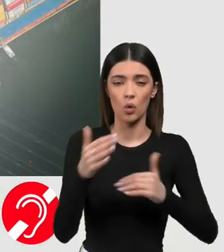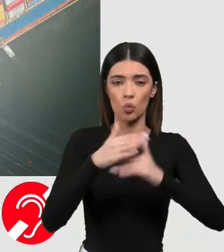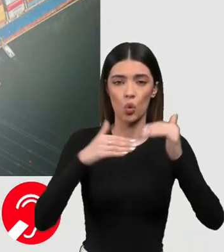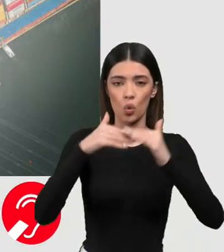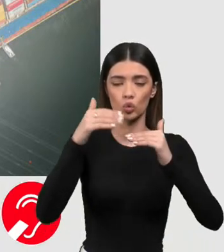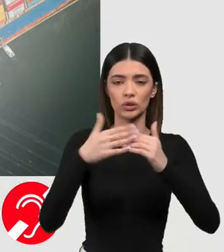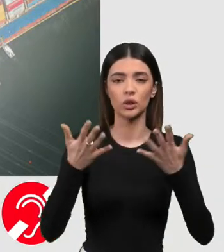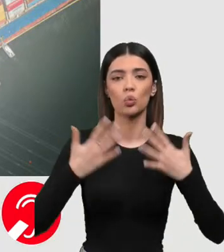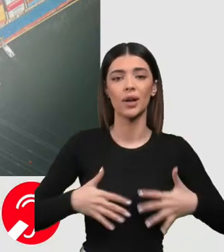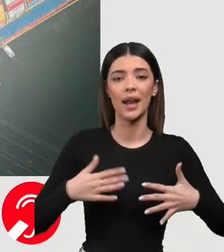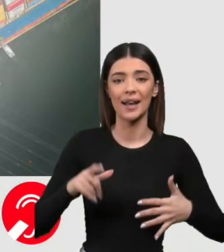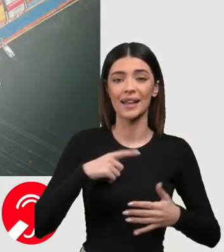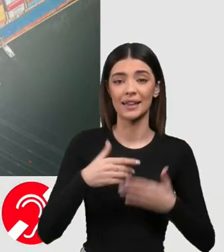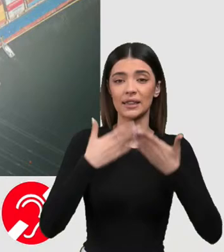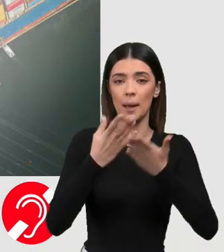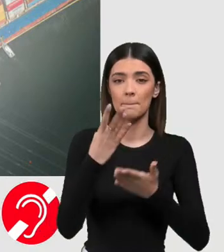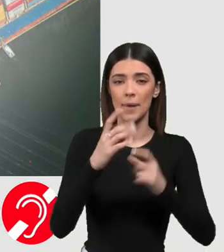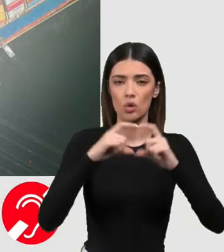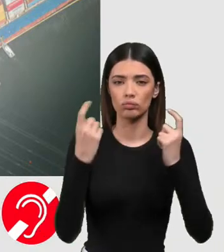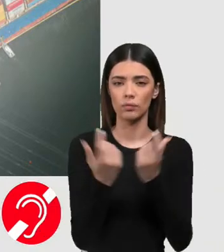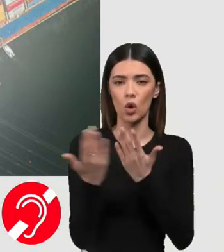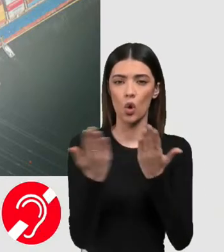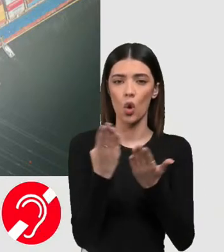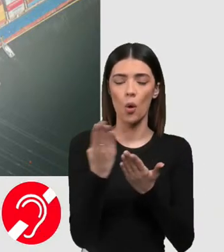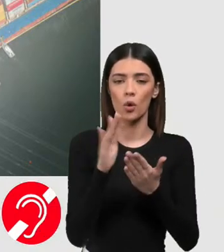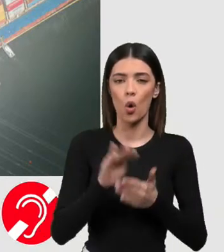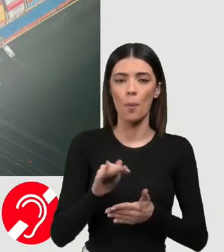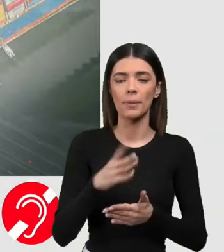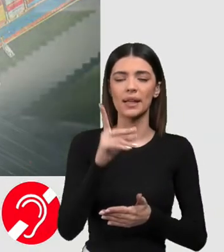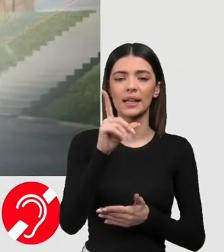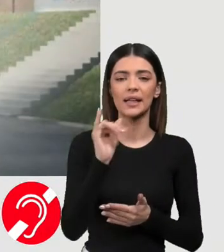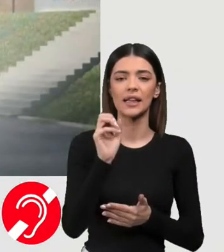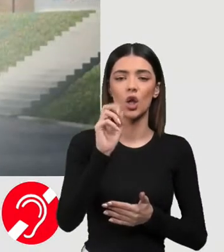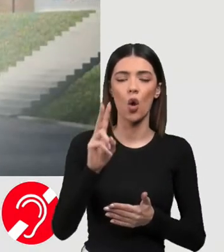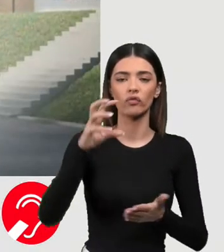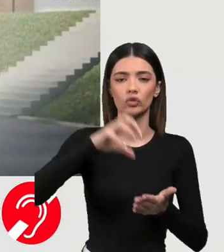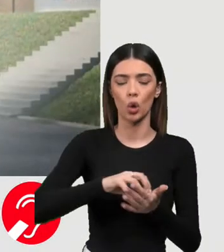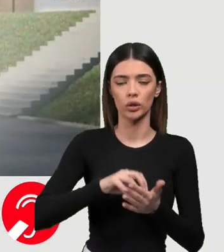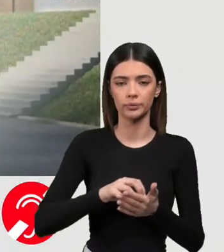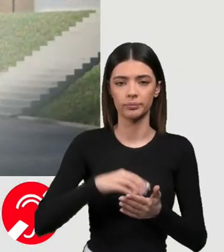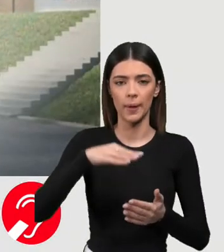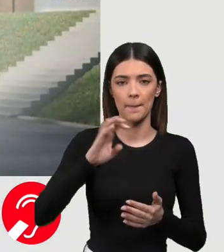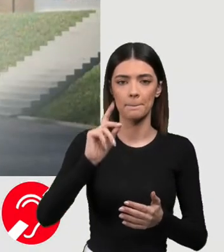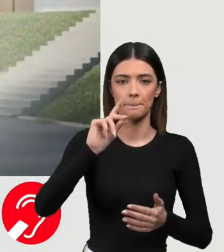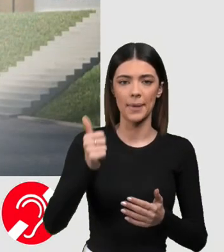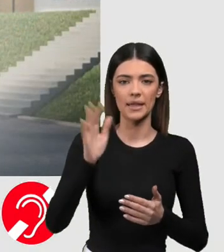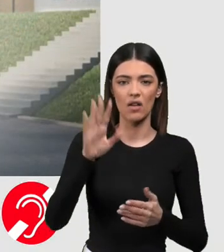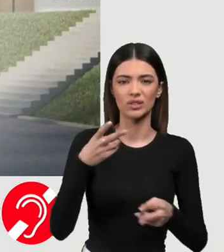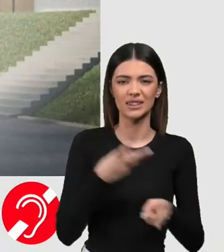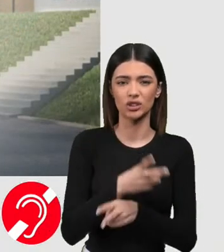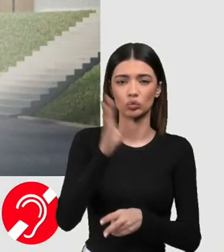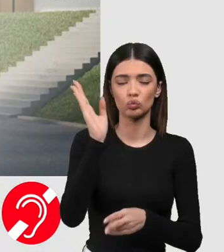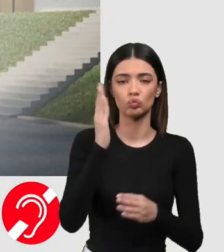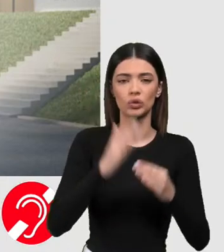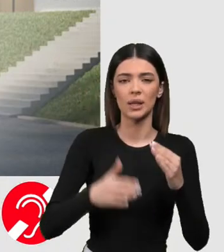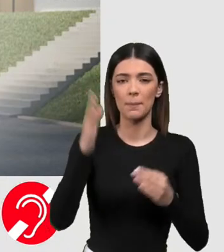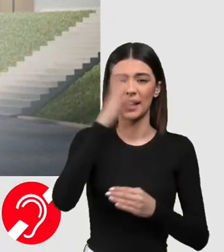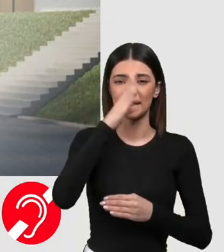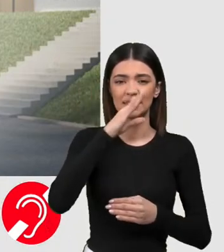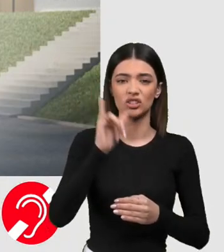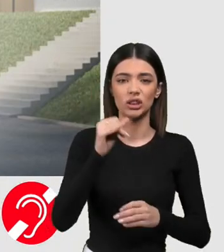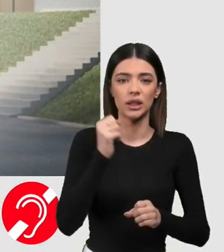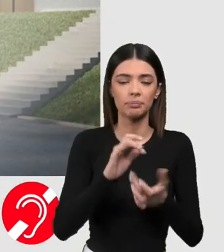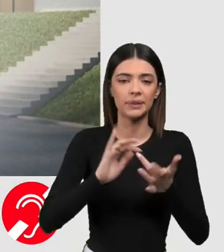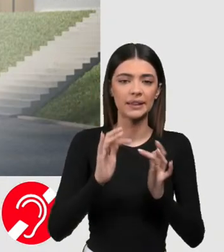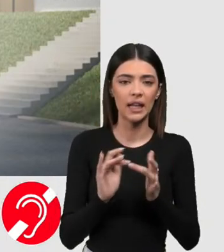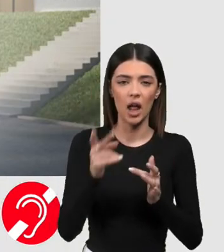în prezent în construcție în Ucraina. Aceasta va oferi 4 săli de clasă pentru elevii unei școli primare din Lviv. Meta a fost criticată în ultimele zile de